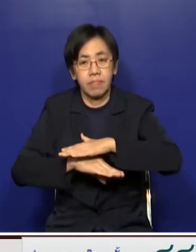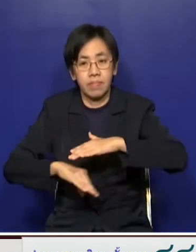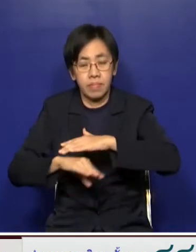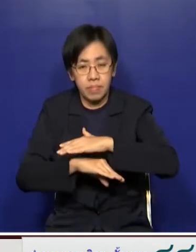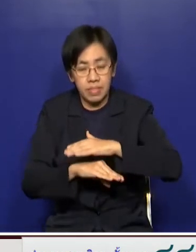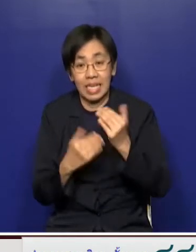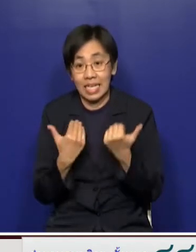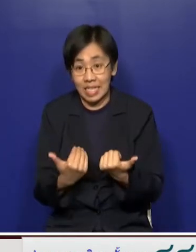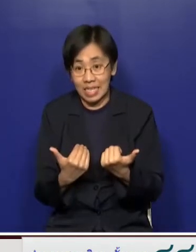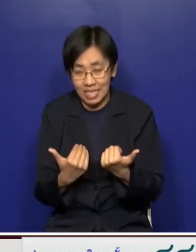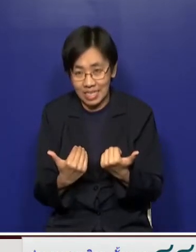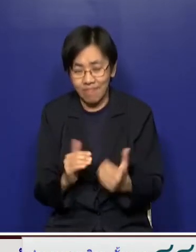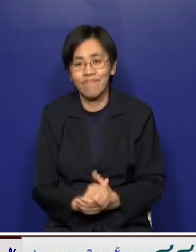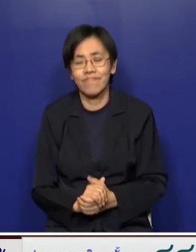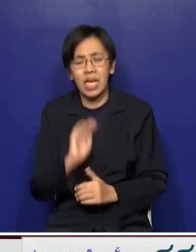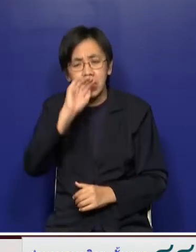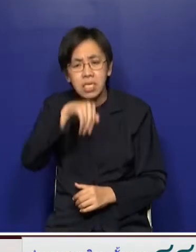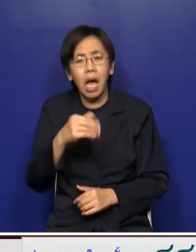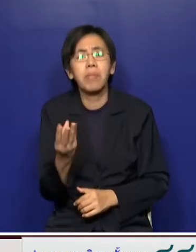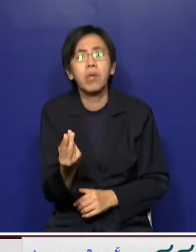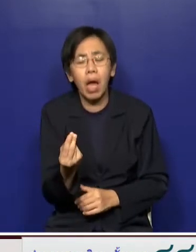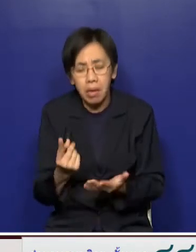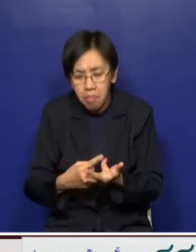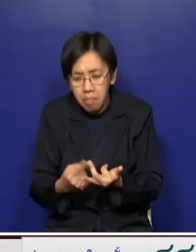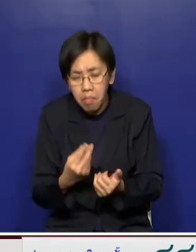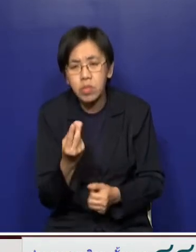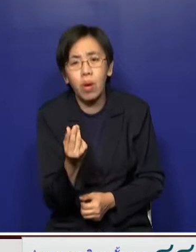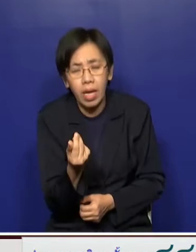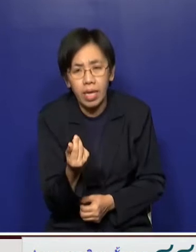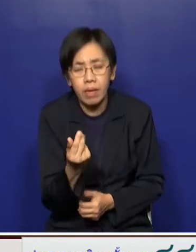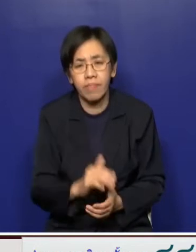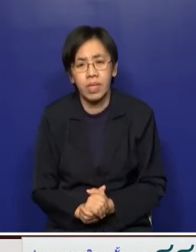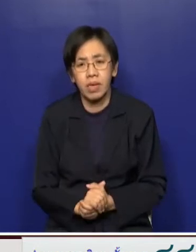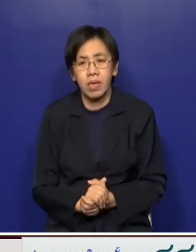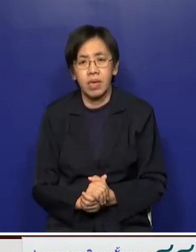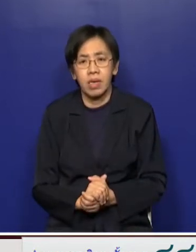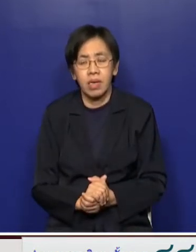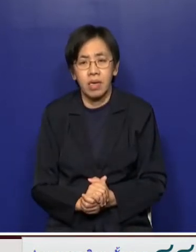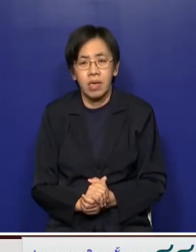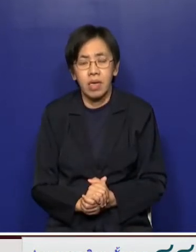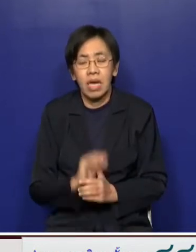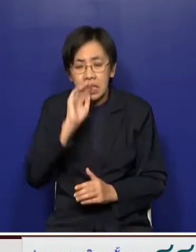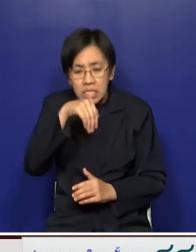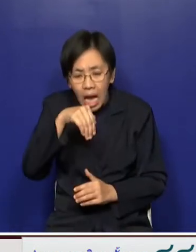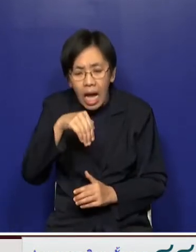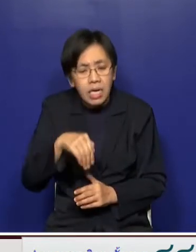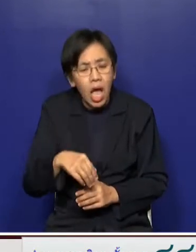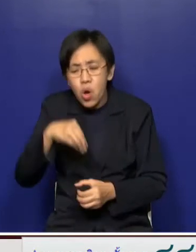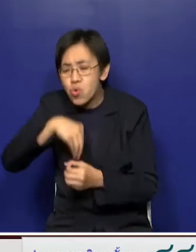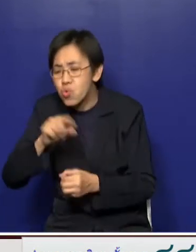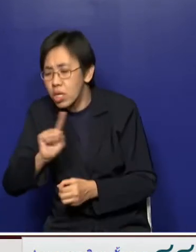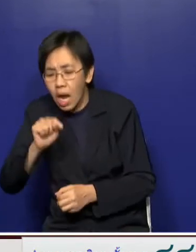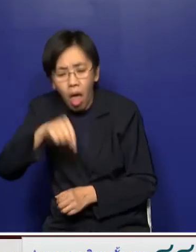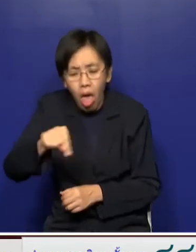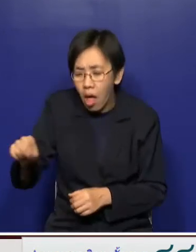ในพื้นที่เนี่ยมีจำนวนช้างอยู่เท่าไหร่กันแน่มีจำนวนช้างเท่าไหร่พื้นที่อาศัยอยู่บริเวณไหนมันเหมาะสมกับช้าง